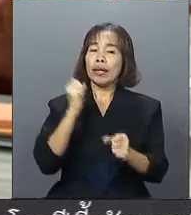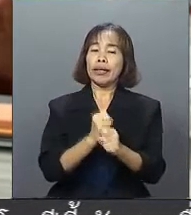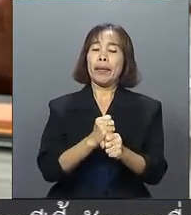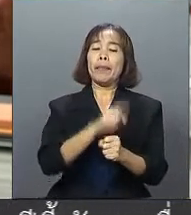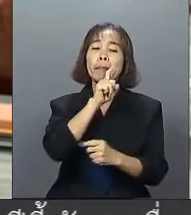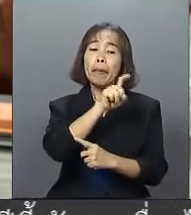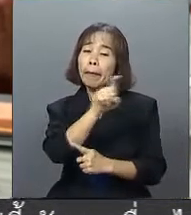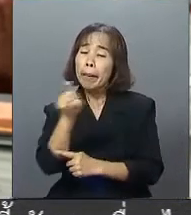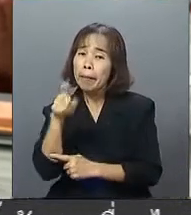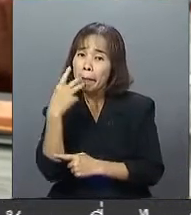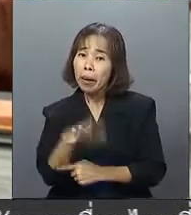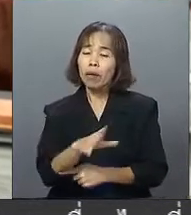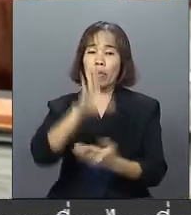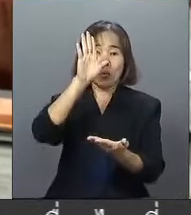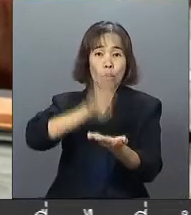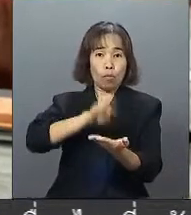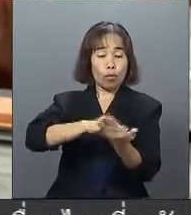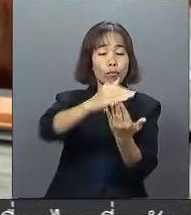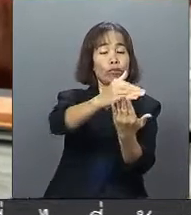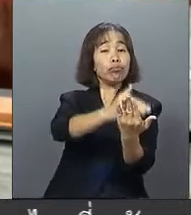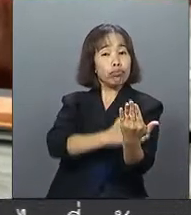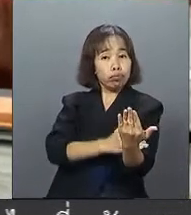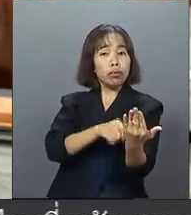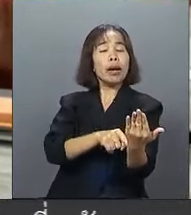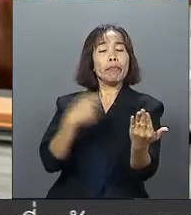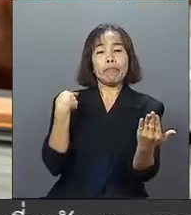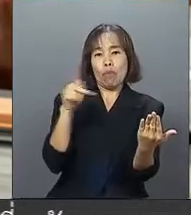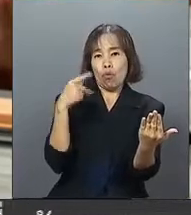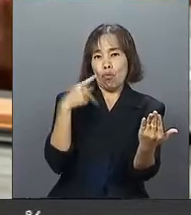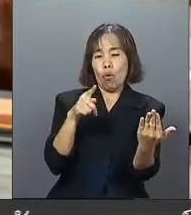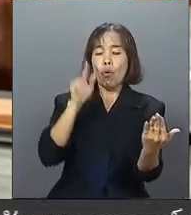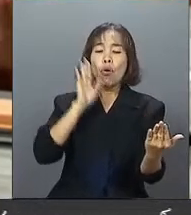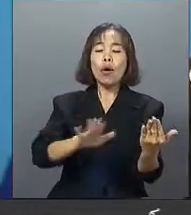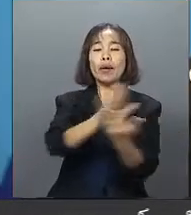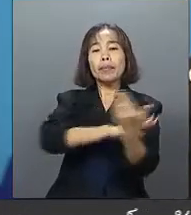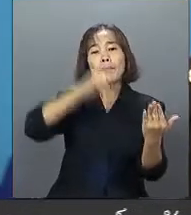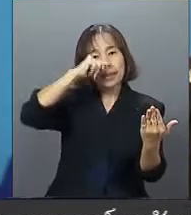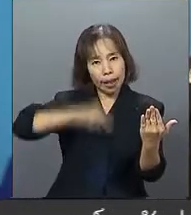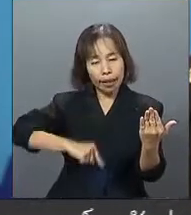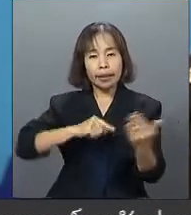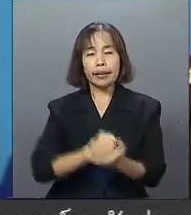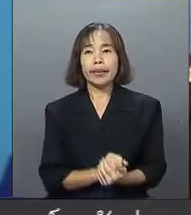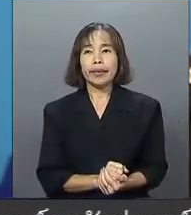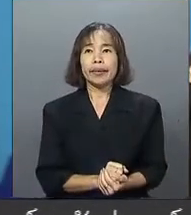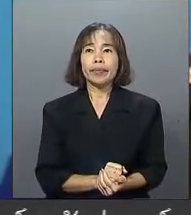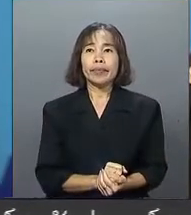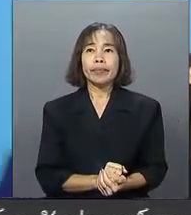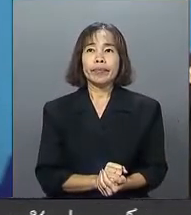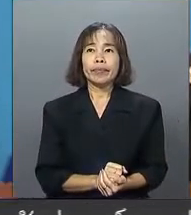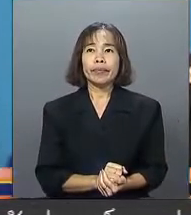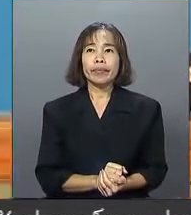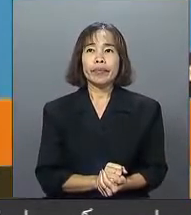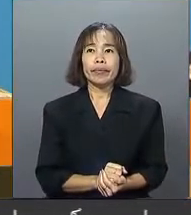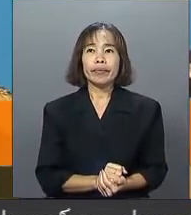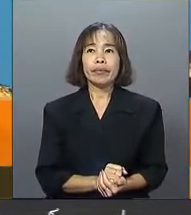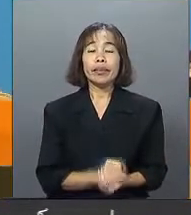ขาว่าข้อมูลที่ได้จากทุกฝ่ายนั้นเป็นประโยชน์ต่อประเทศชาติค่ะ ของอนุปองด